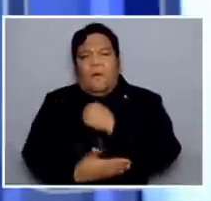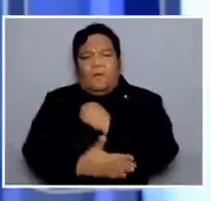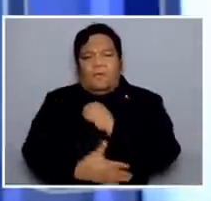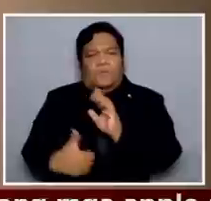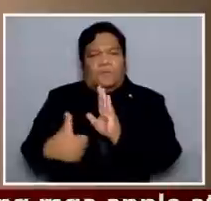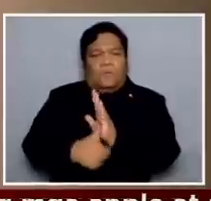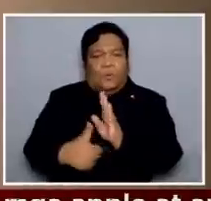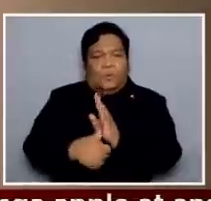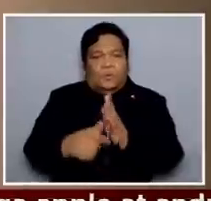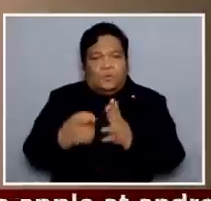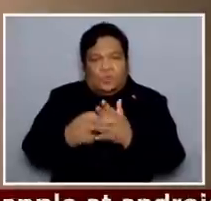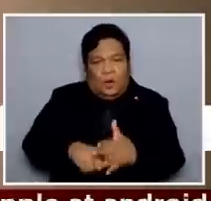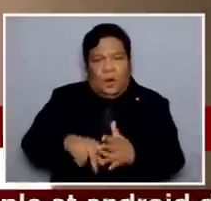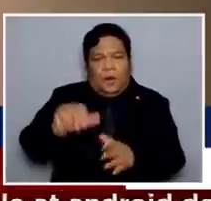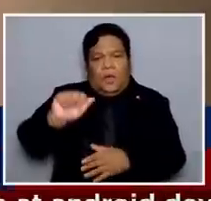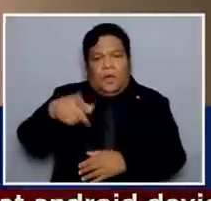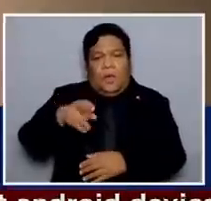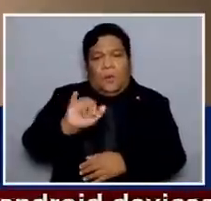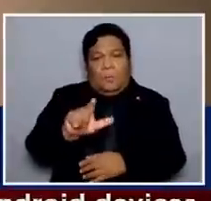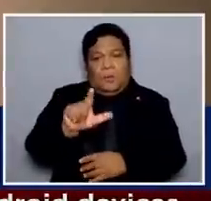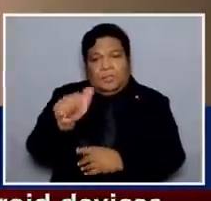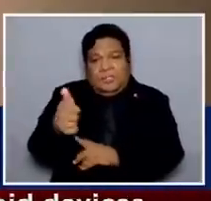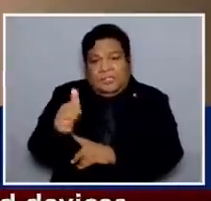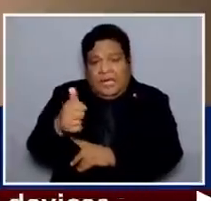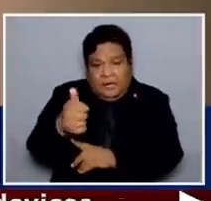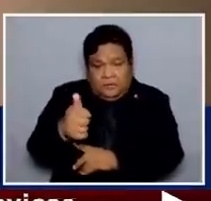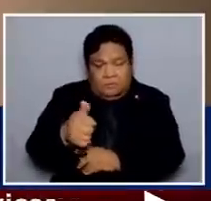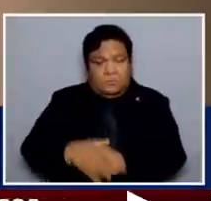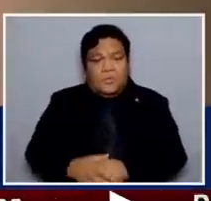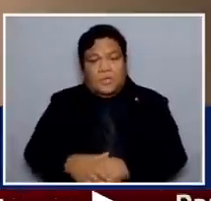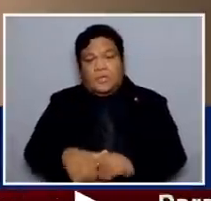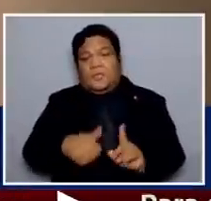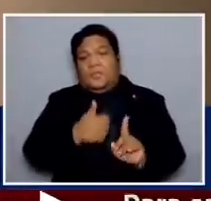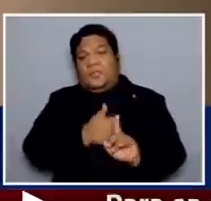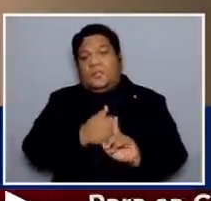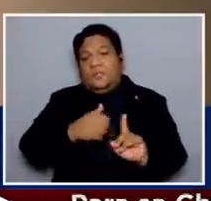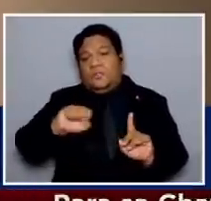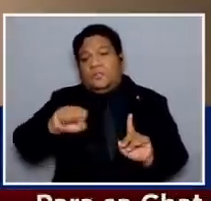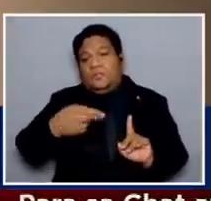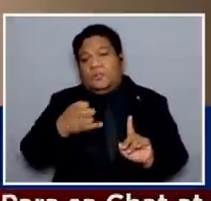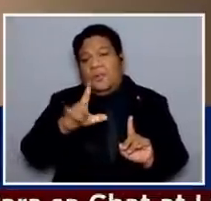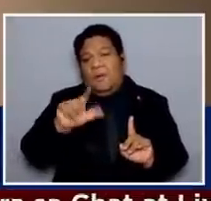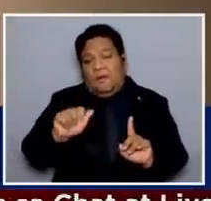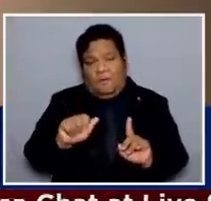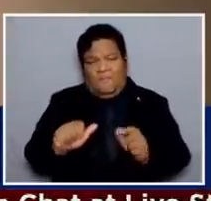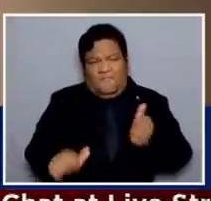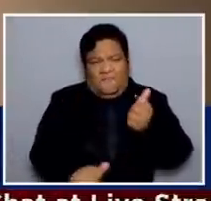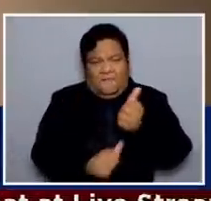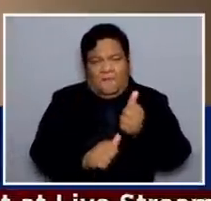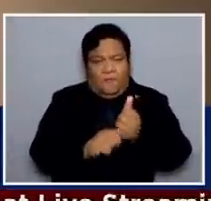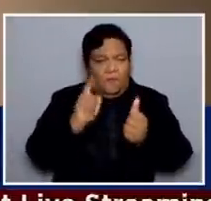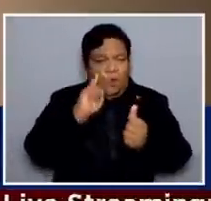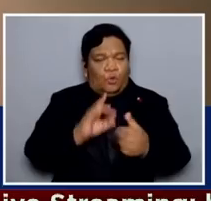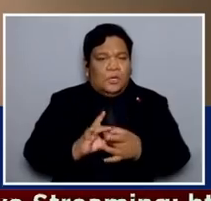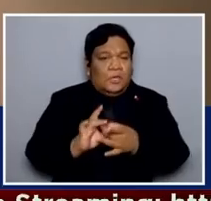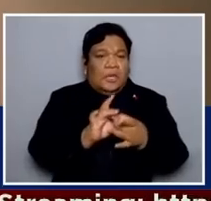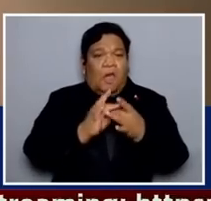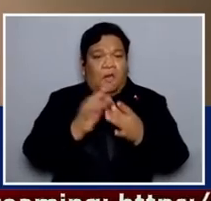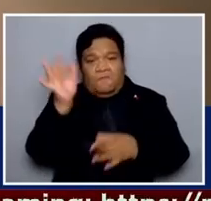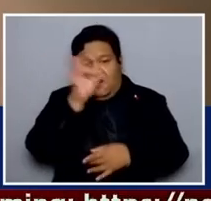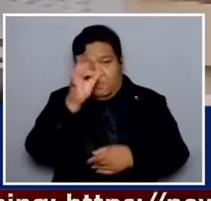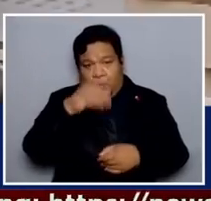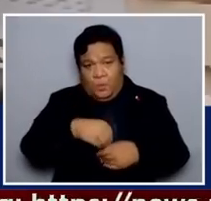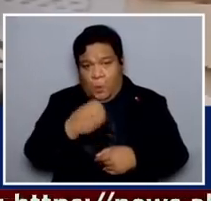April 10. Ayon kay Sheila Bonifacio, Vice Chairman ng United Filipinos in Hong Kong, kabilang sa kanilang